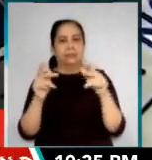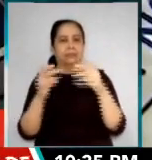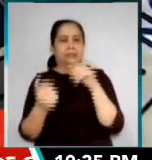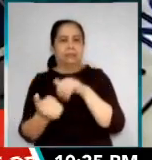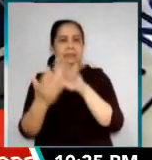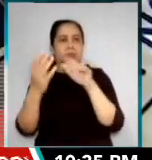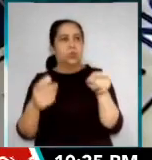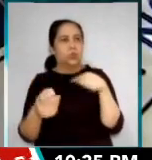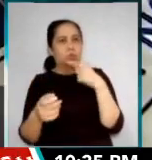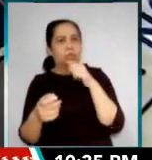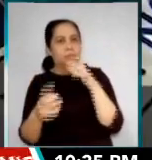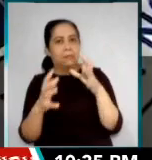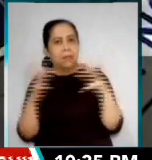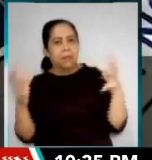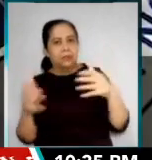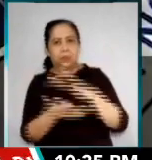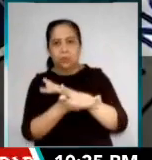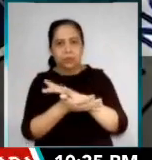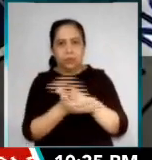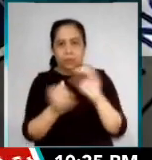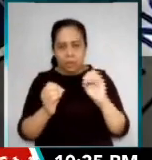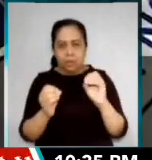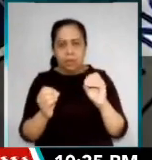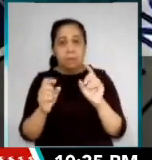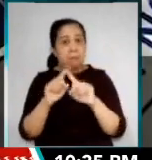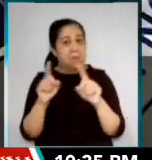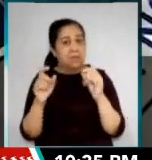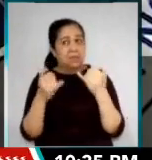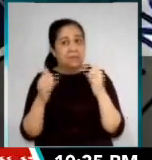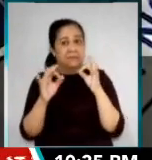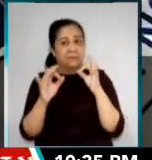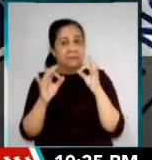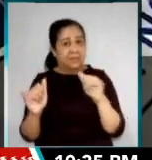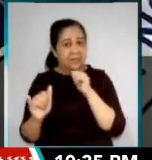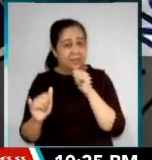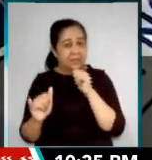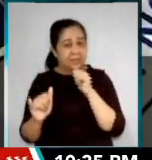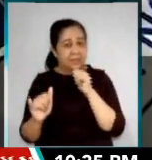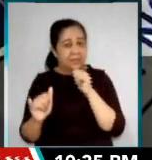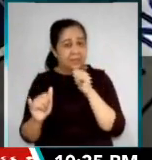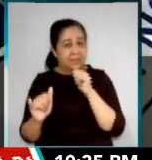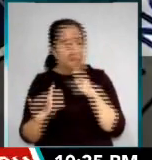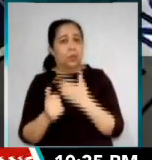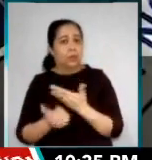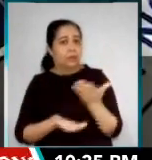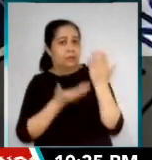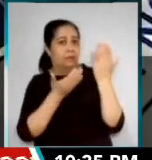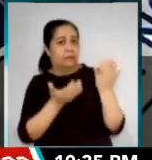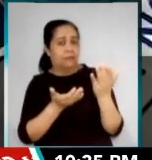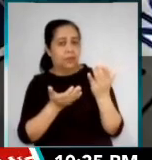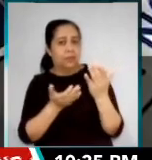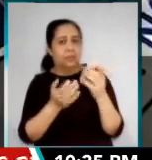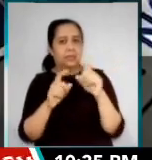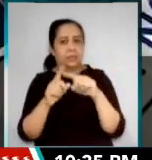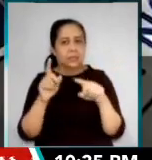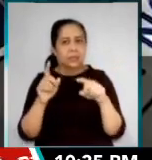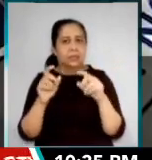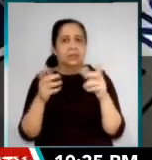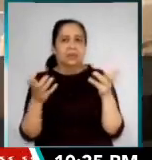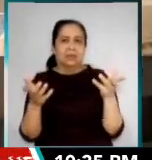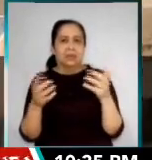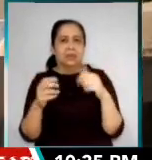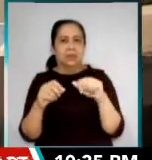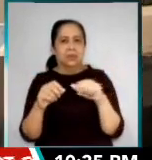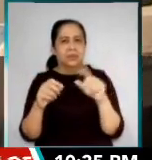COVID-19. Mm-hmm. Pero kung hindi pa rin ay ang i-offer po natin ay distance learning na obviously may papaigtingin naman